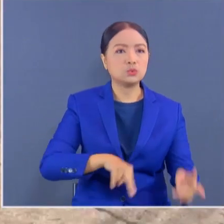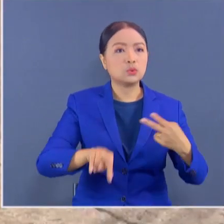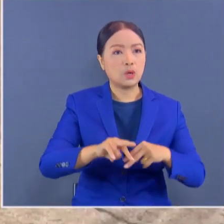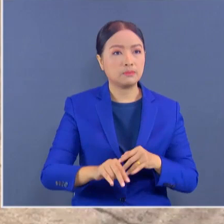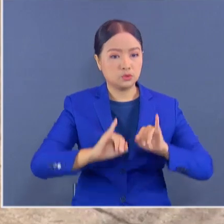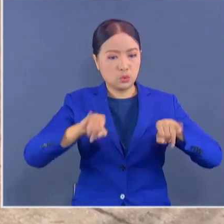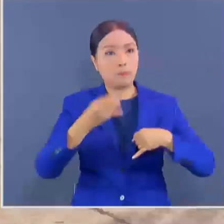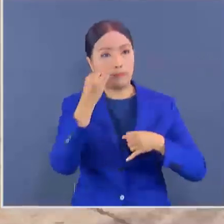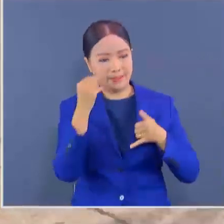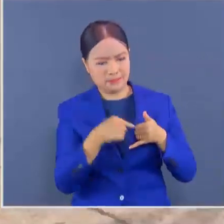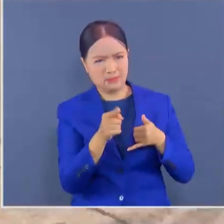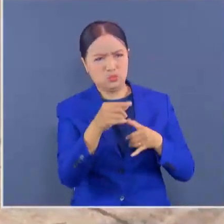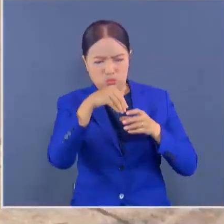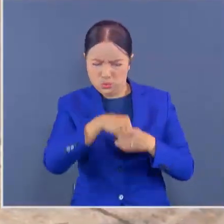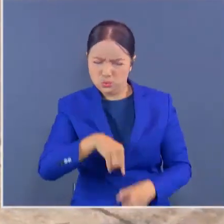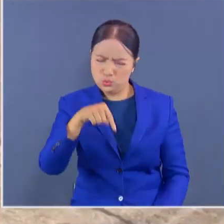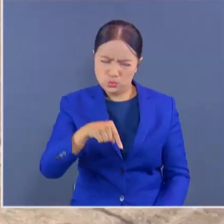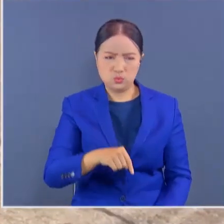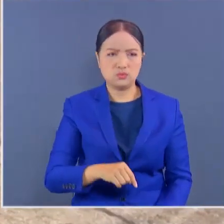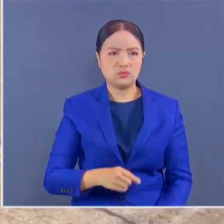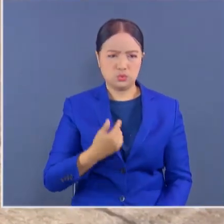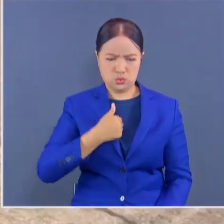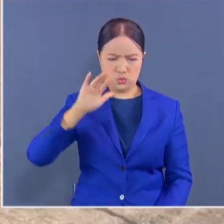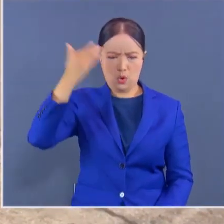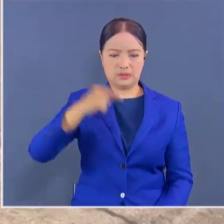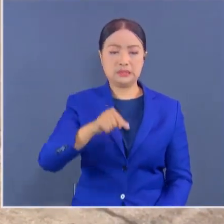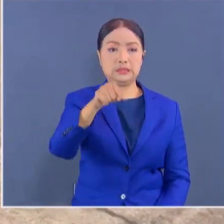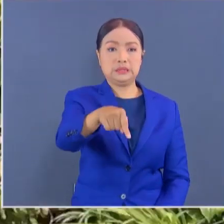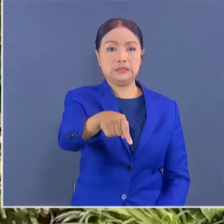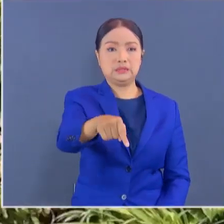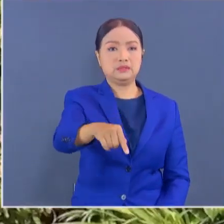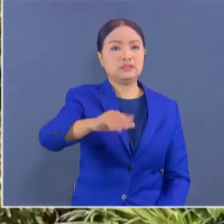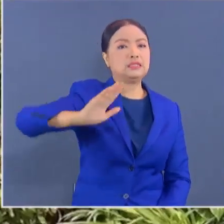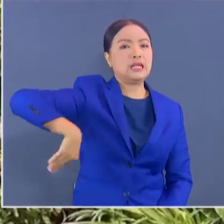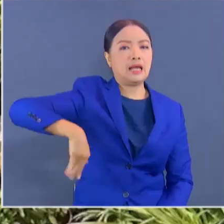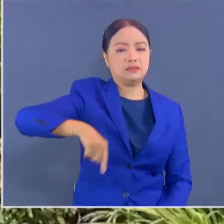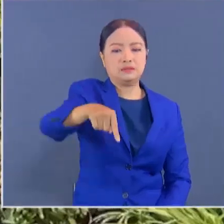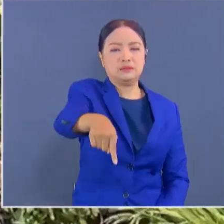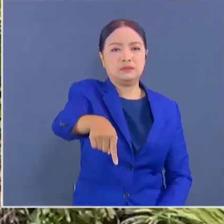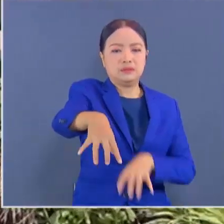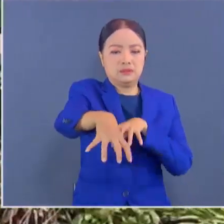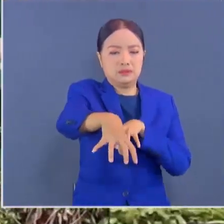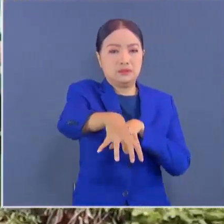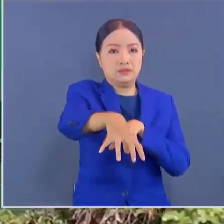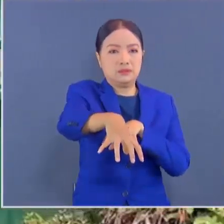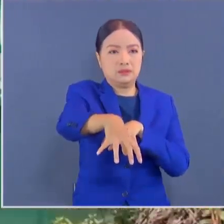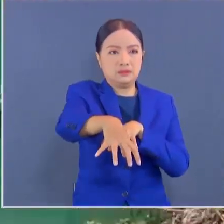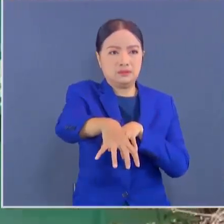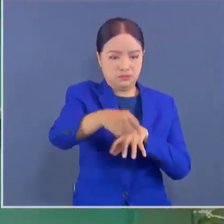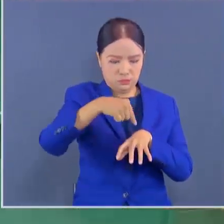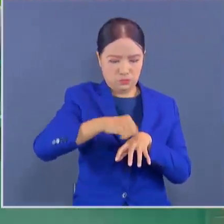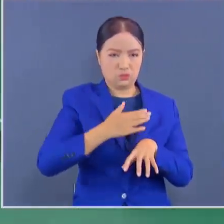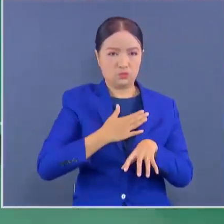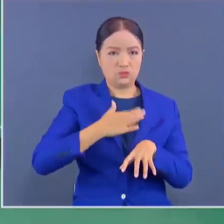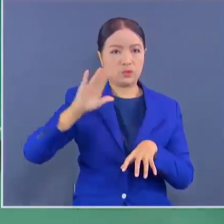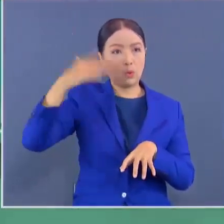อาศัยอยู่ในหมู่บ้านนี้มาก่อนอยู่มาก่อนคู่กรณีก่อนหน้านี้ไม่เคยจะมีปัญหาเพราะที่บ้านของเธอมีเพียงรถจักรย